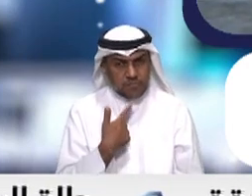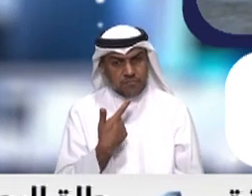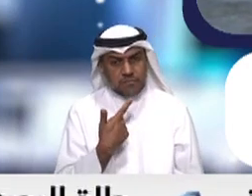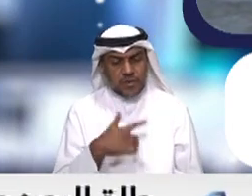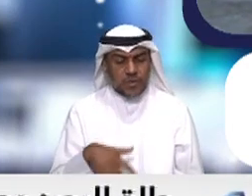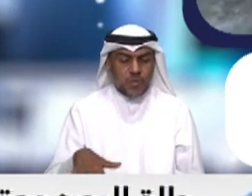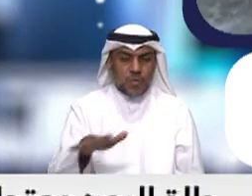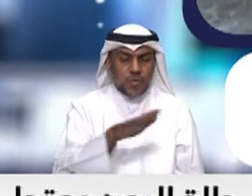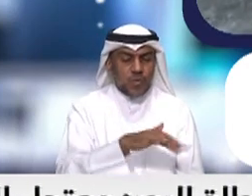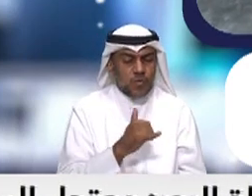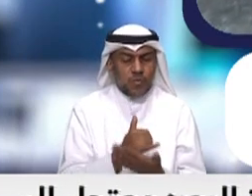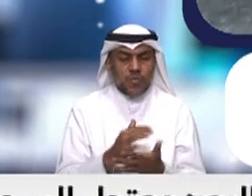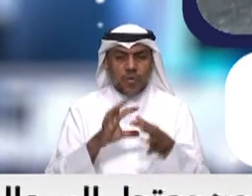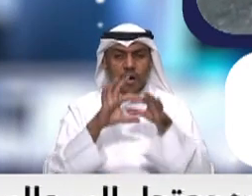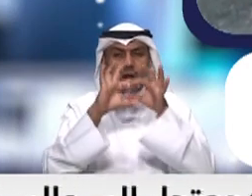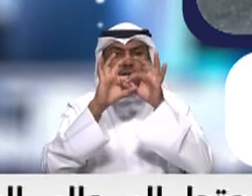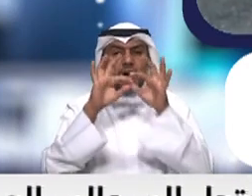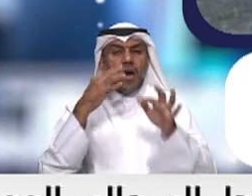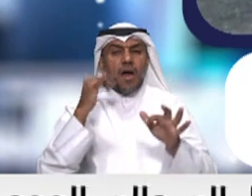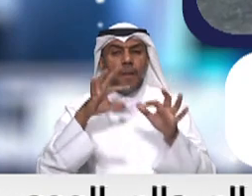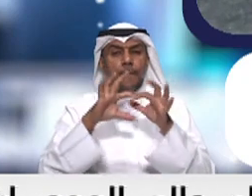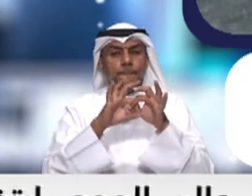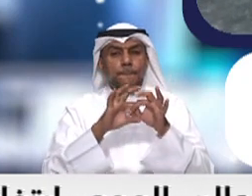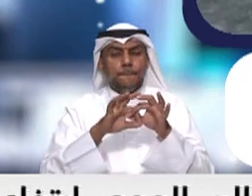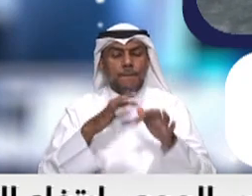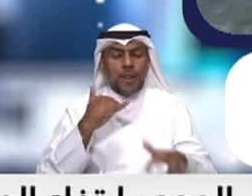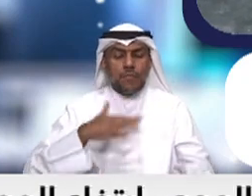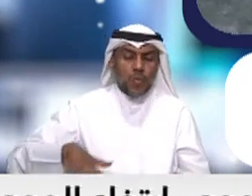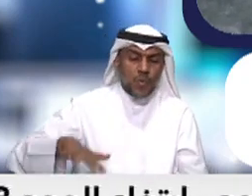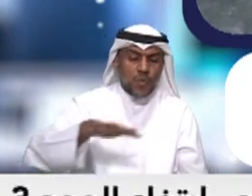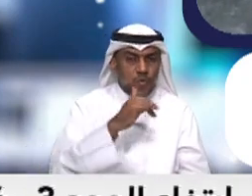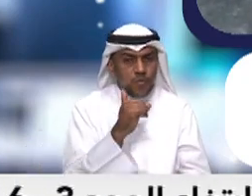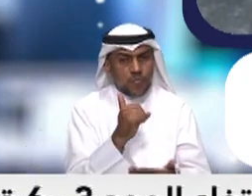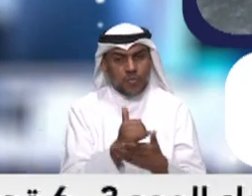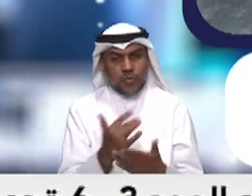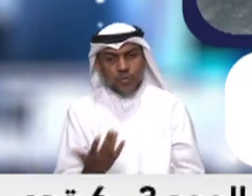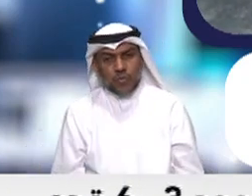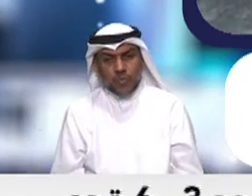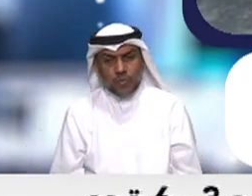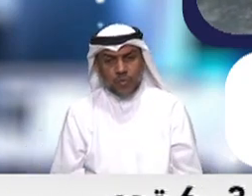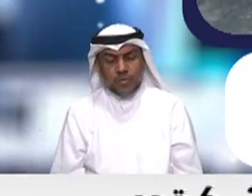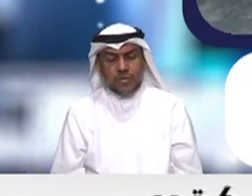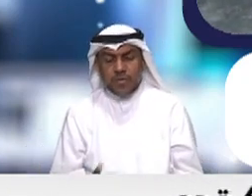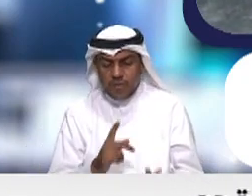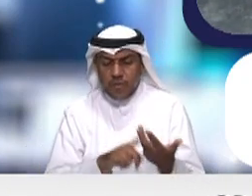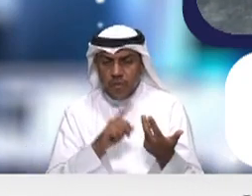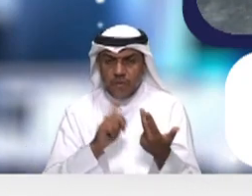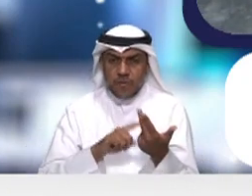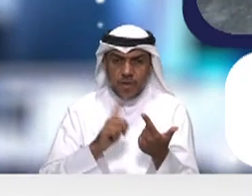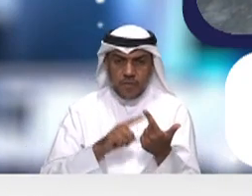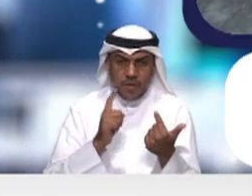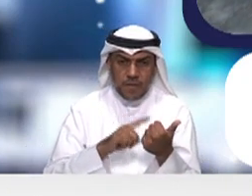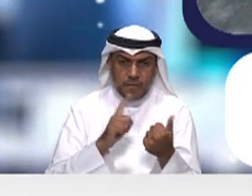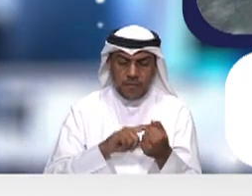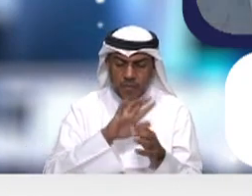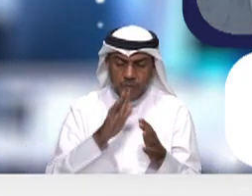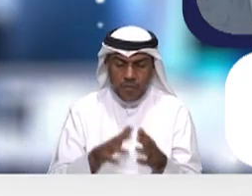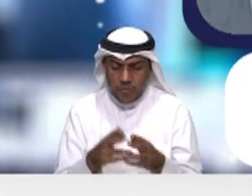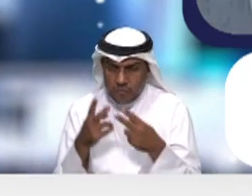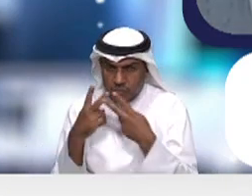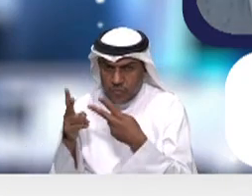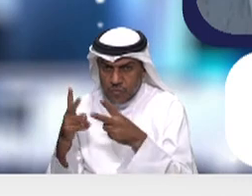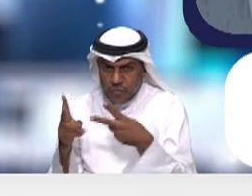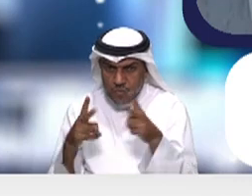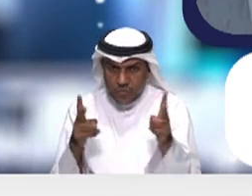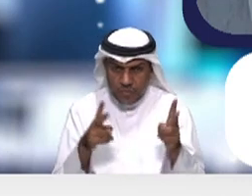الجامعة العربية. والجامعة العربية طبعا بها تباينات وبها اختلافات في الرؤى، لكن الاتفاق العام